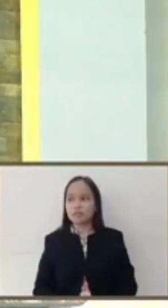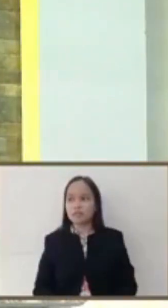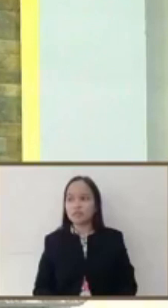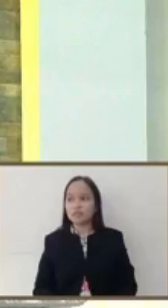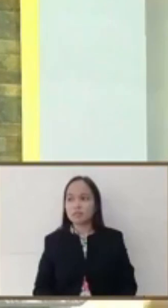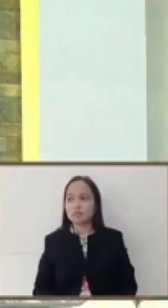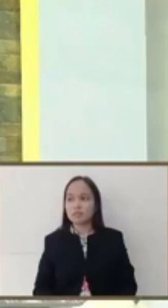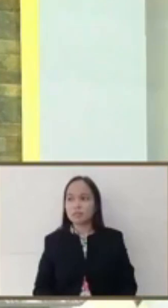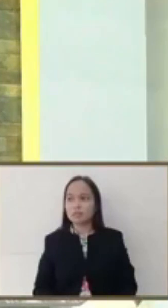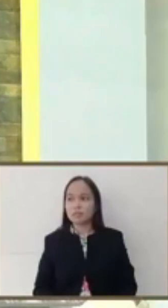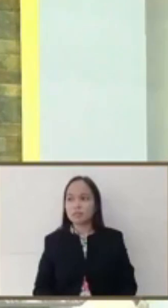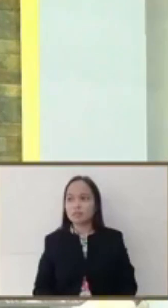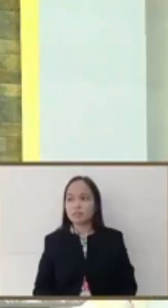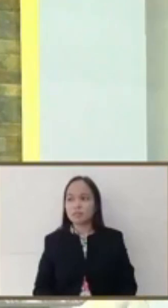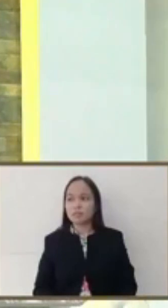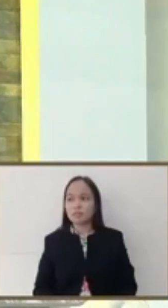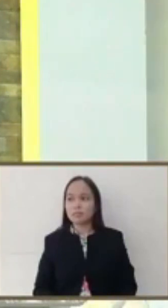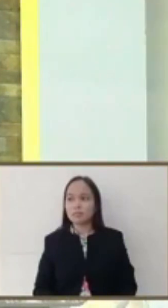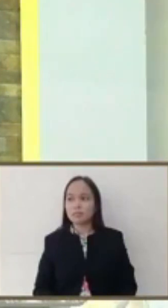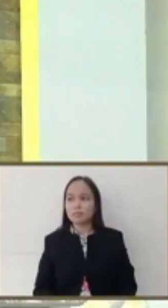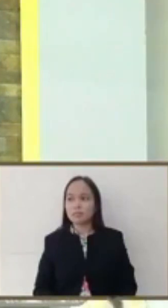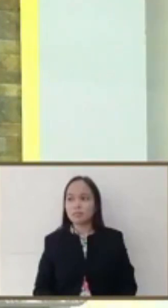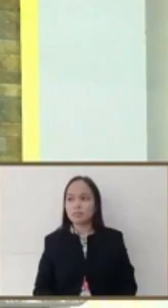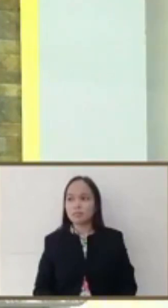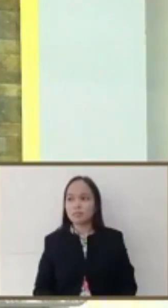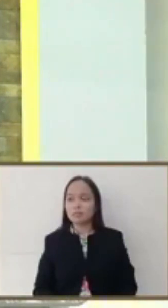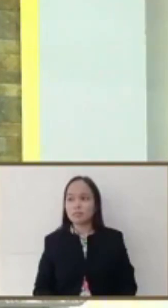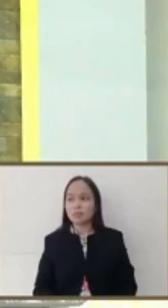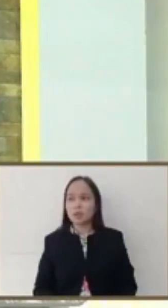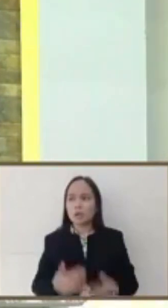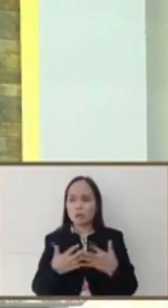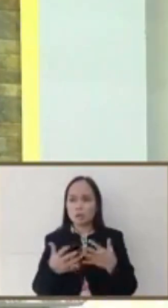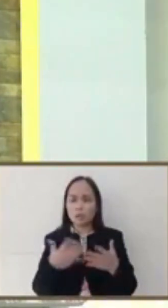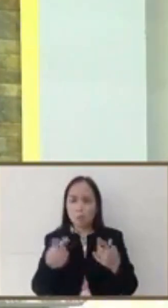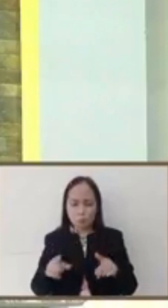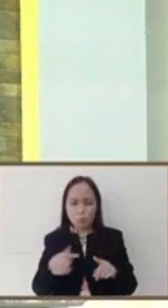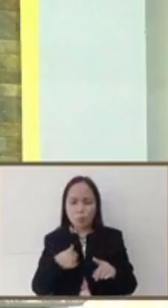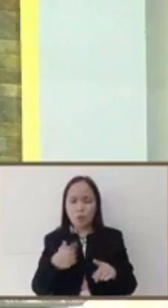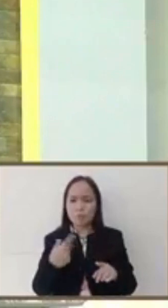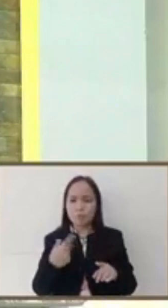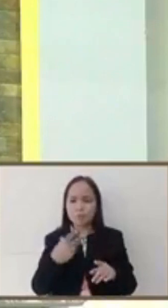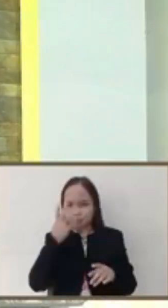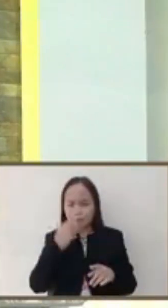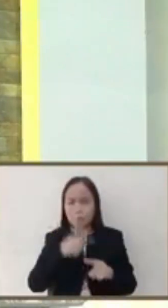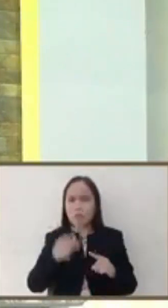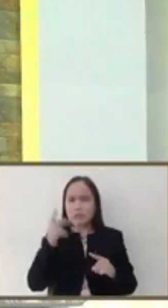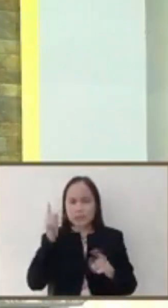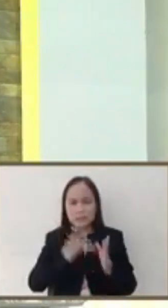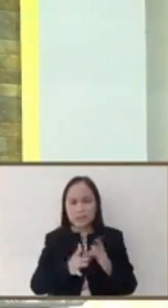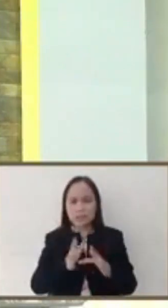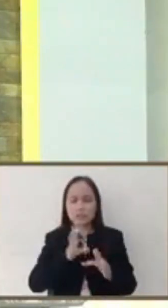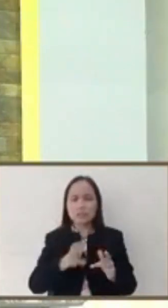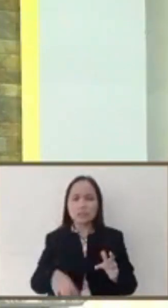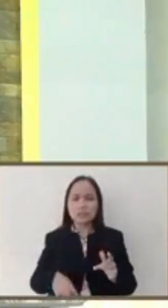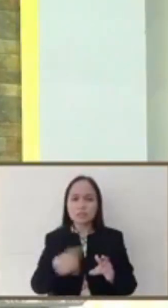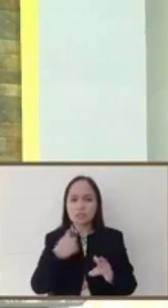You understand? Kahit saan ako pumunta ngayon, may matutulugan ako. Pagamat ang Panginoong Jesucristo, walang ganun noong araw, pero binibigay ko sa